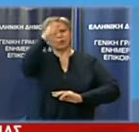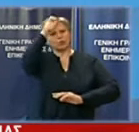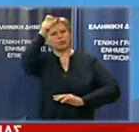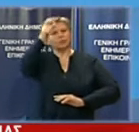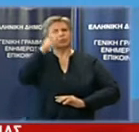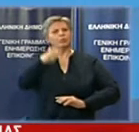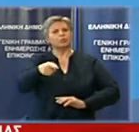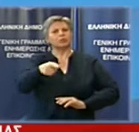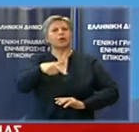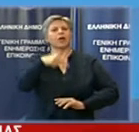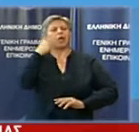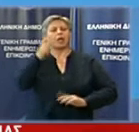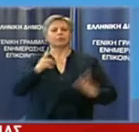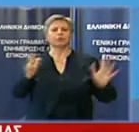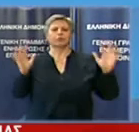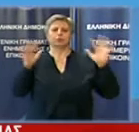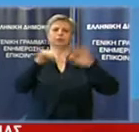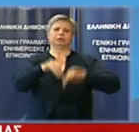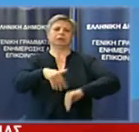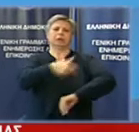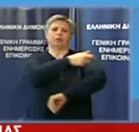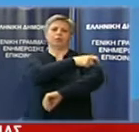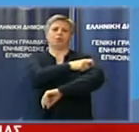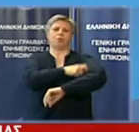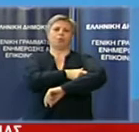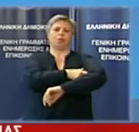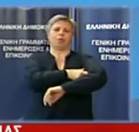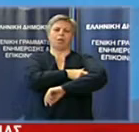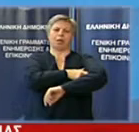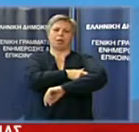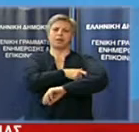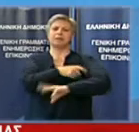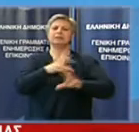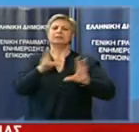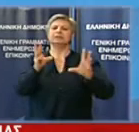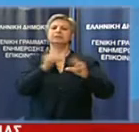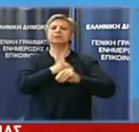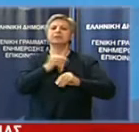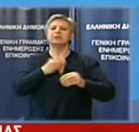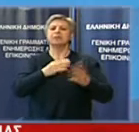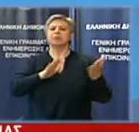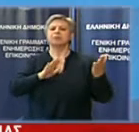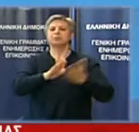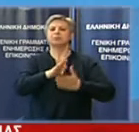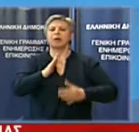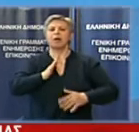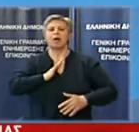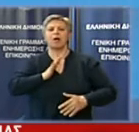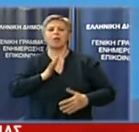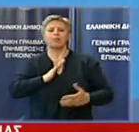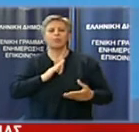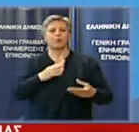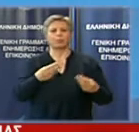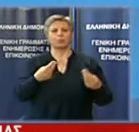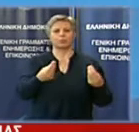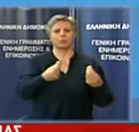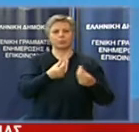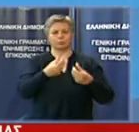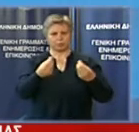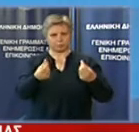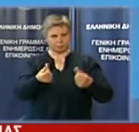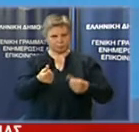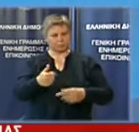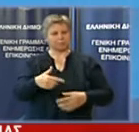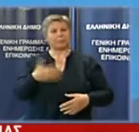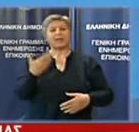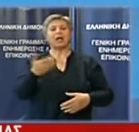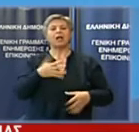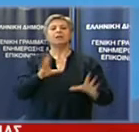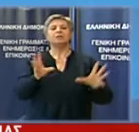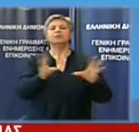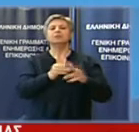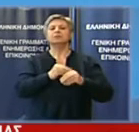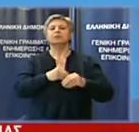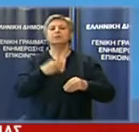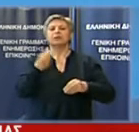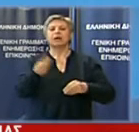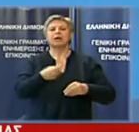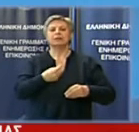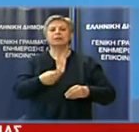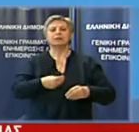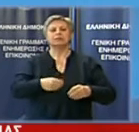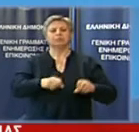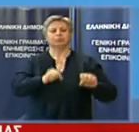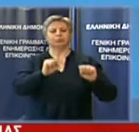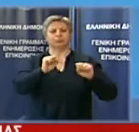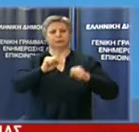ΟΗΕ. Σε ό,τι αφορά τη συμφωνία, μέχρι το τέλος της εβδομάδας ολοκληρώνεται η ψήφιση